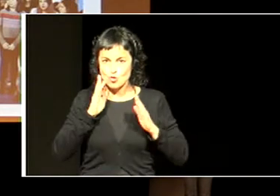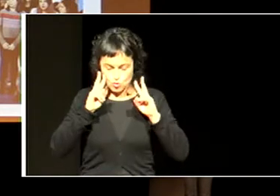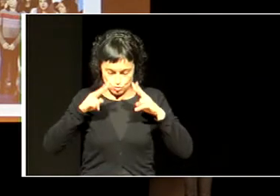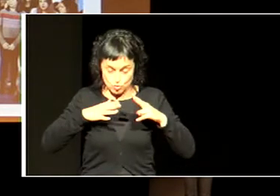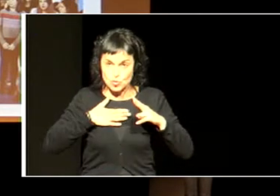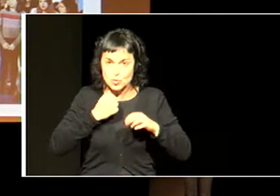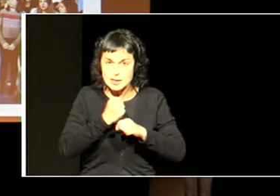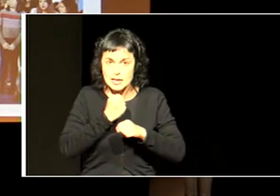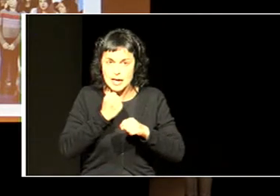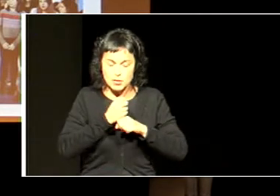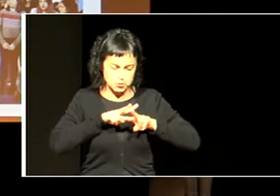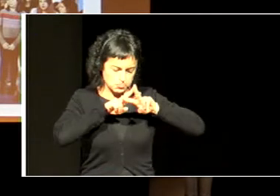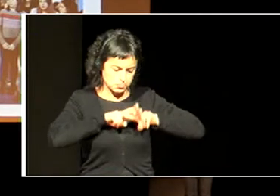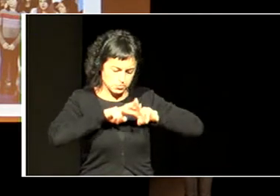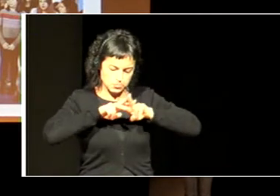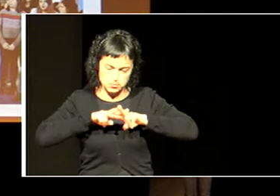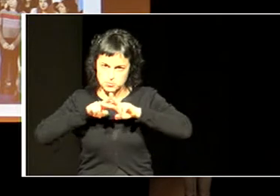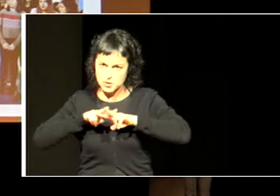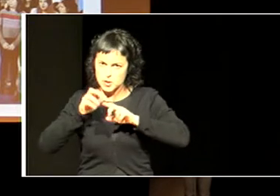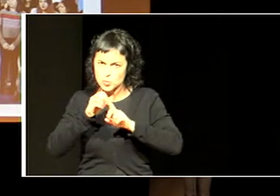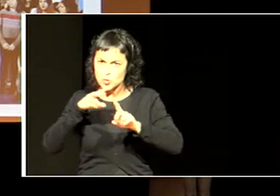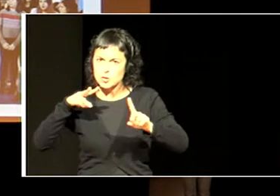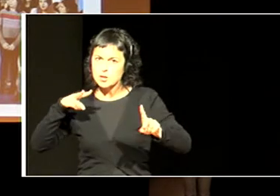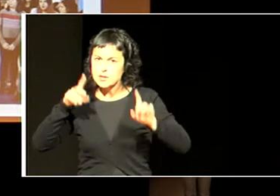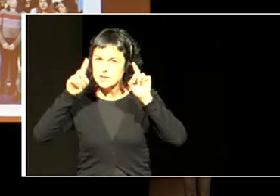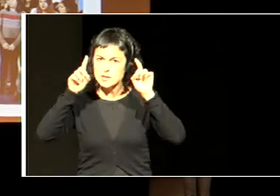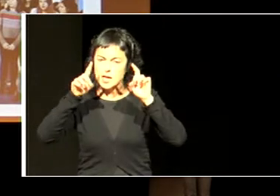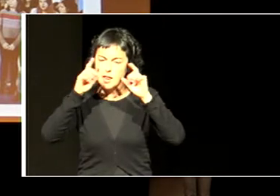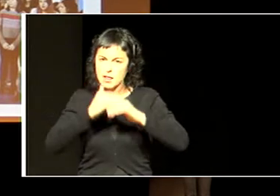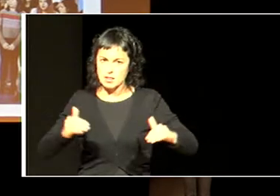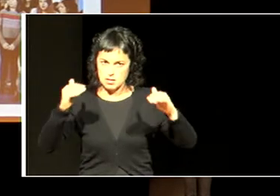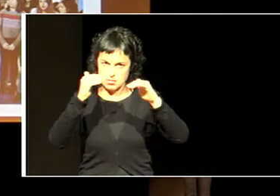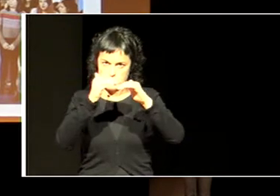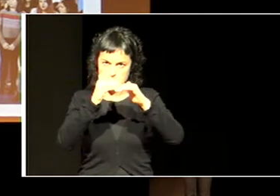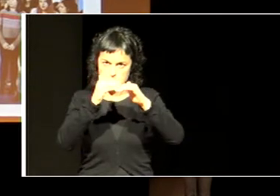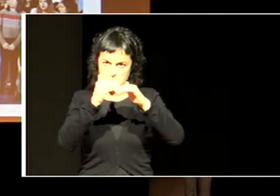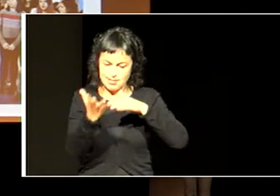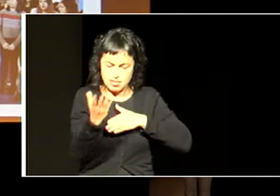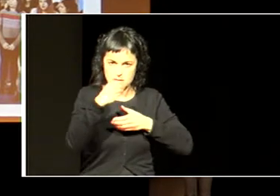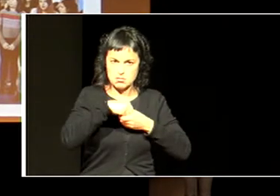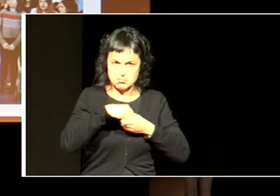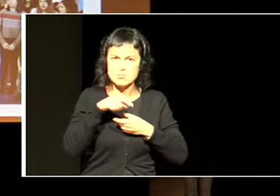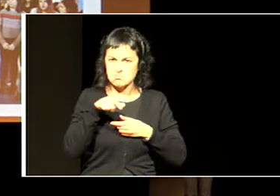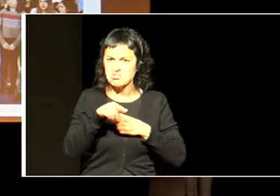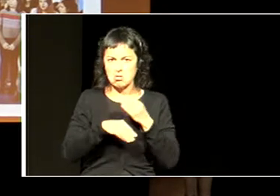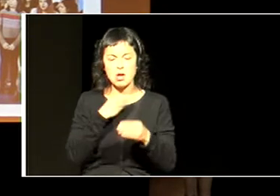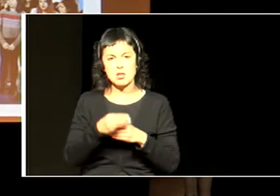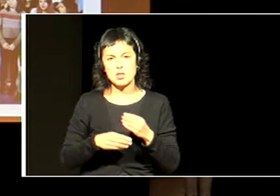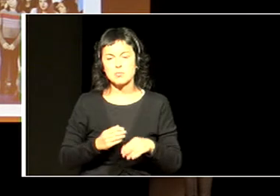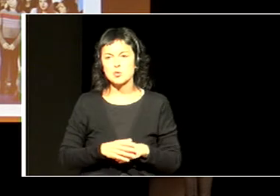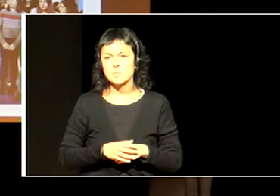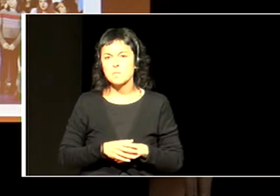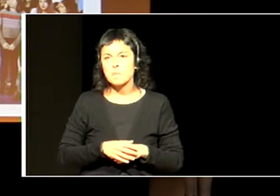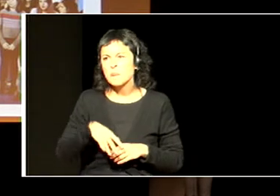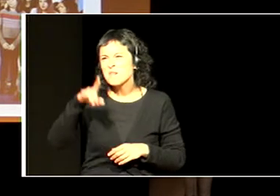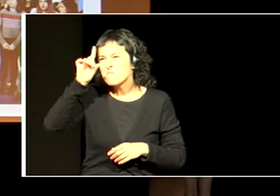ikuspegi ezitzaile eta eskidetza ikuspegitik. Orduan hori egiten dugu, egiten dugu. Ez dakit materialak,